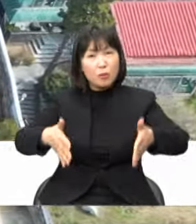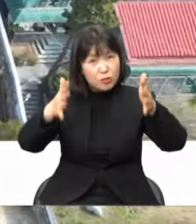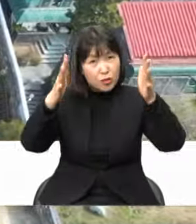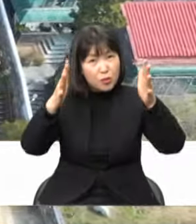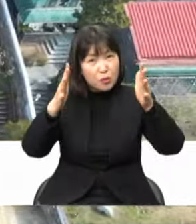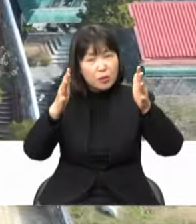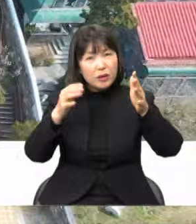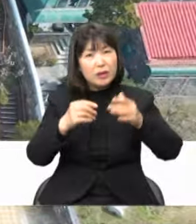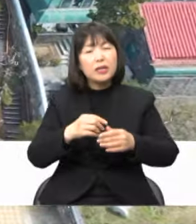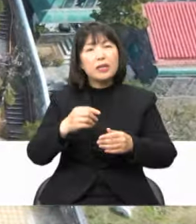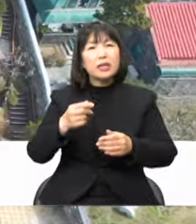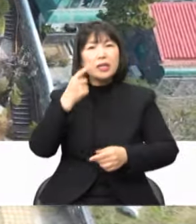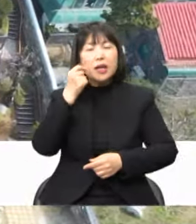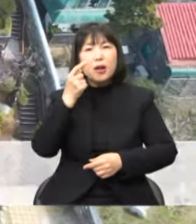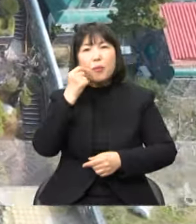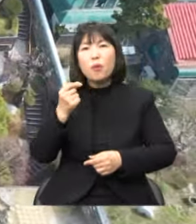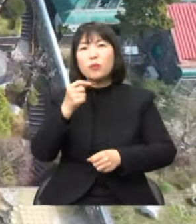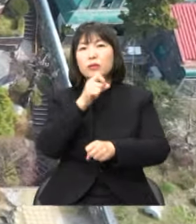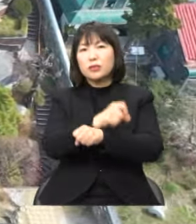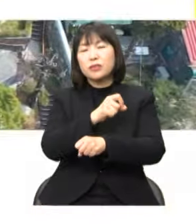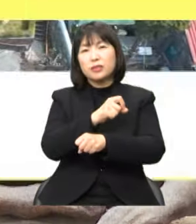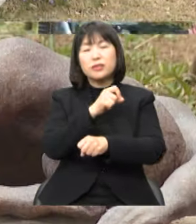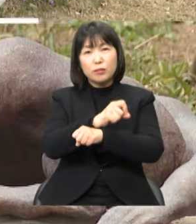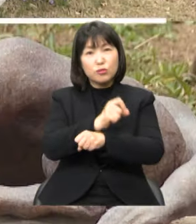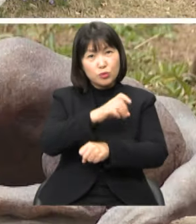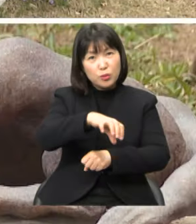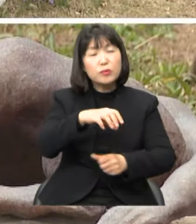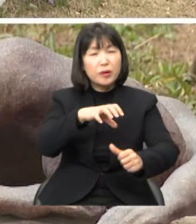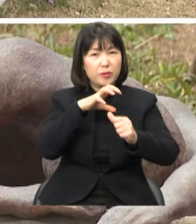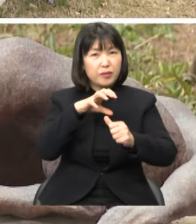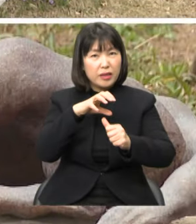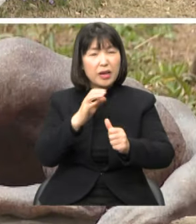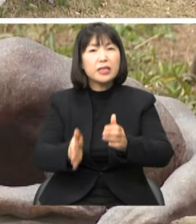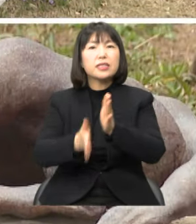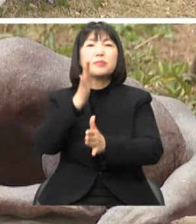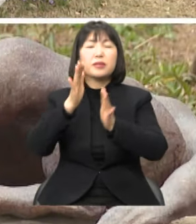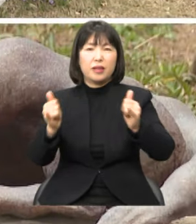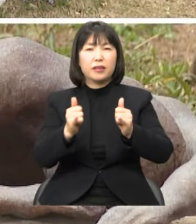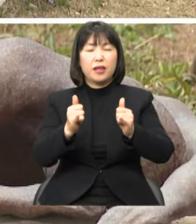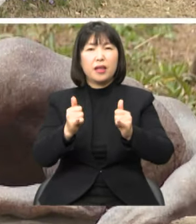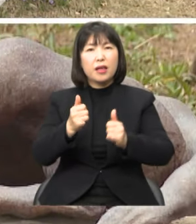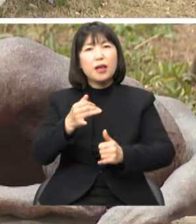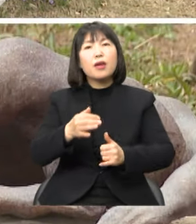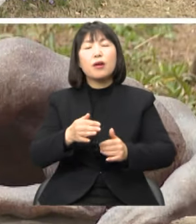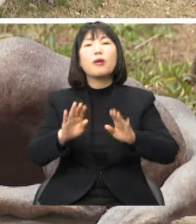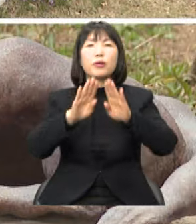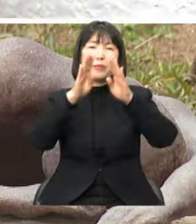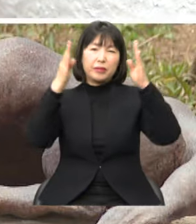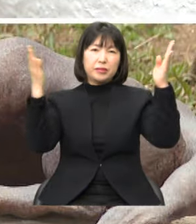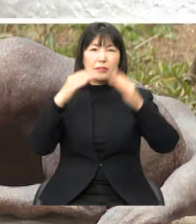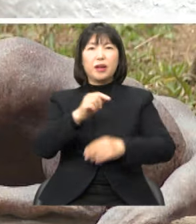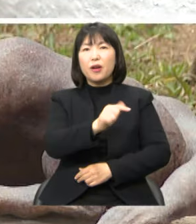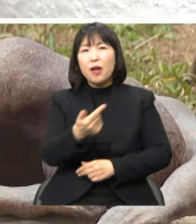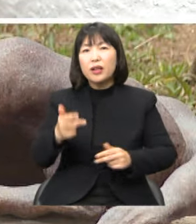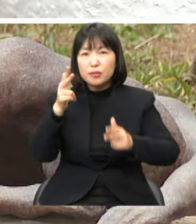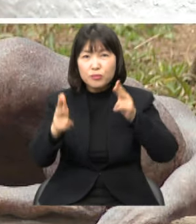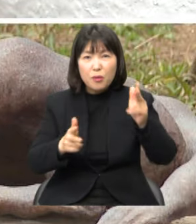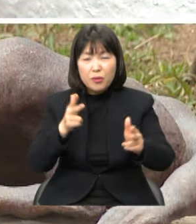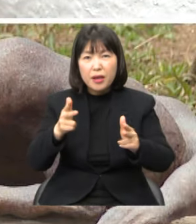공간으로 재탄생했습니다 실내와 야외 공간을 활용한 다양한 문화예술 프로그램으로